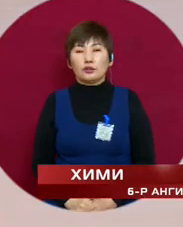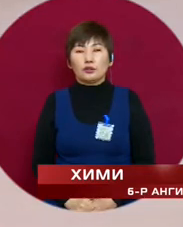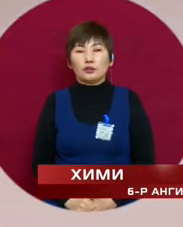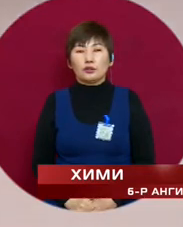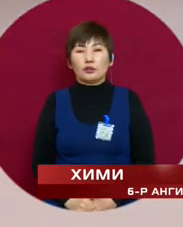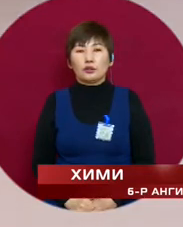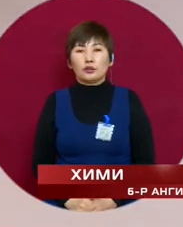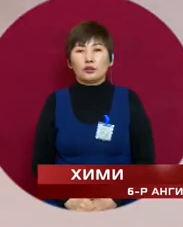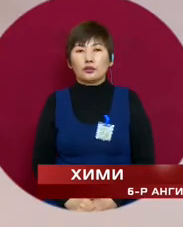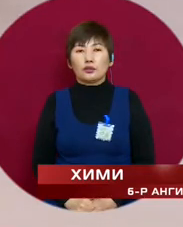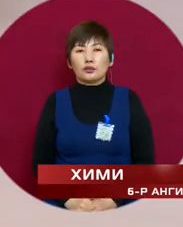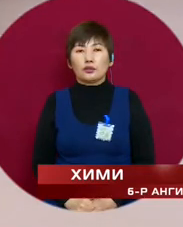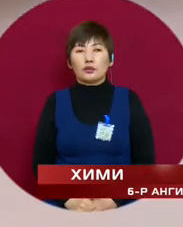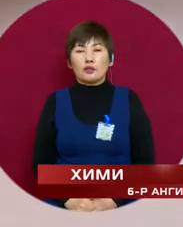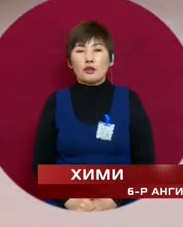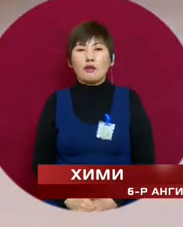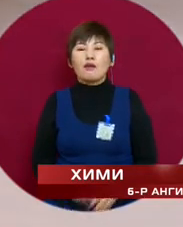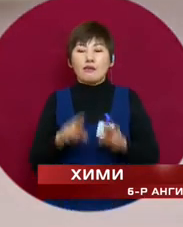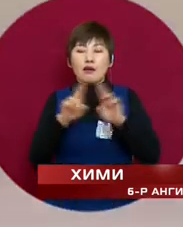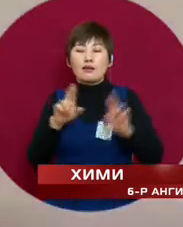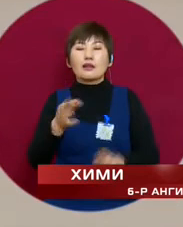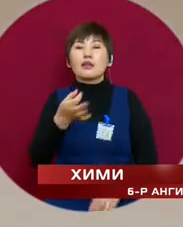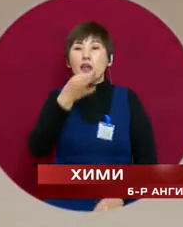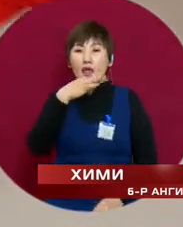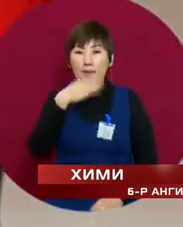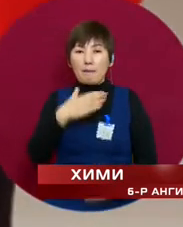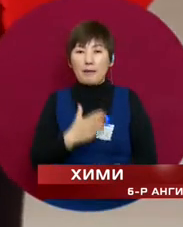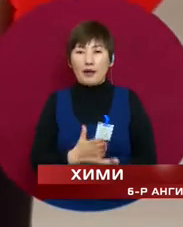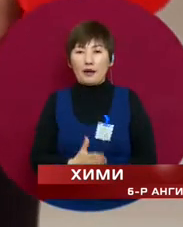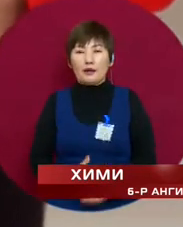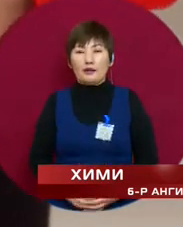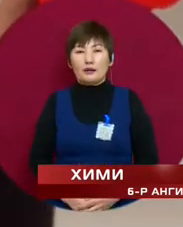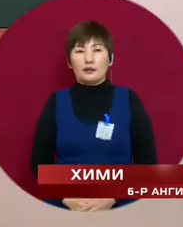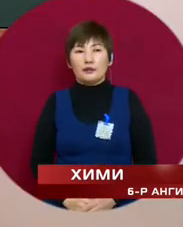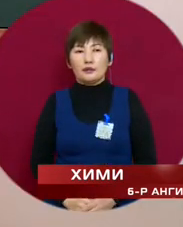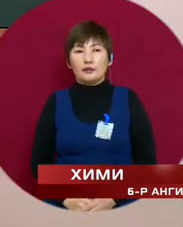За, ирээний тригил гих мэт юм байдаг ходоодны эм.